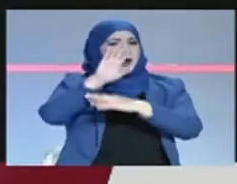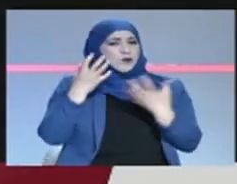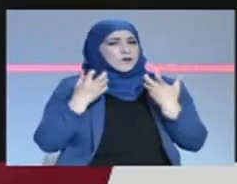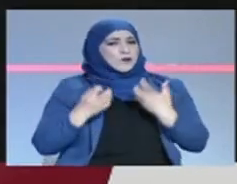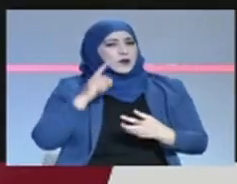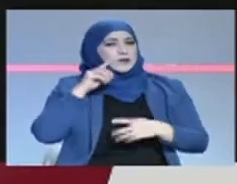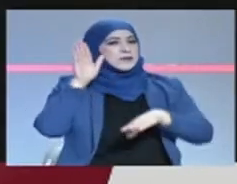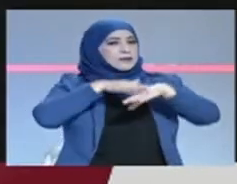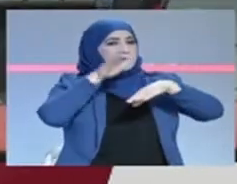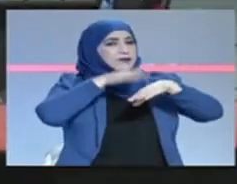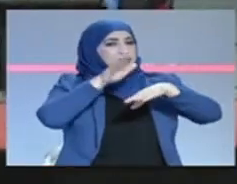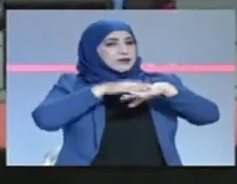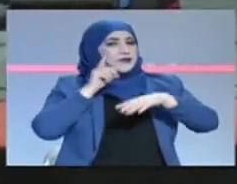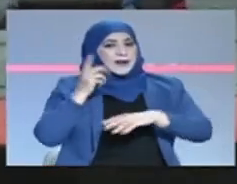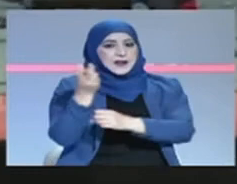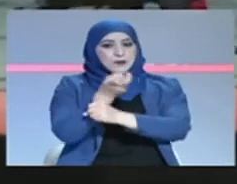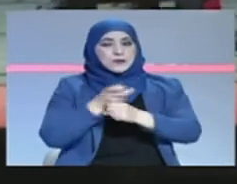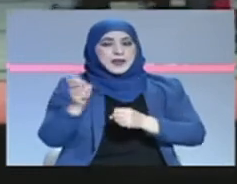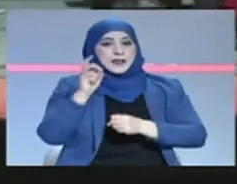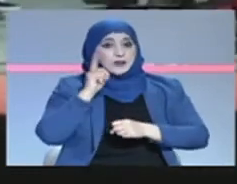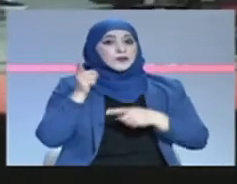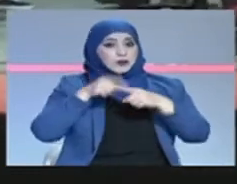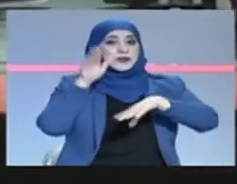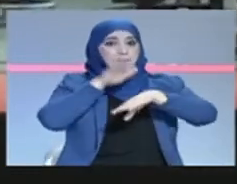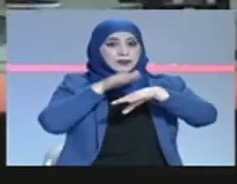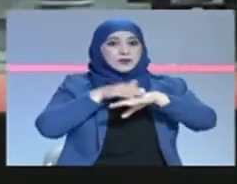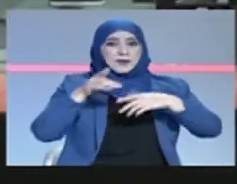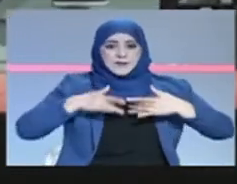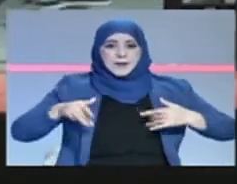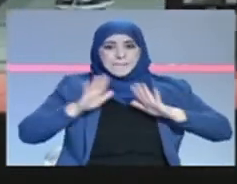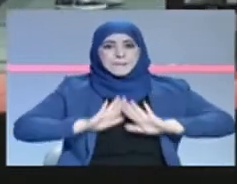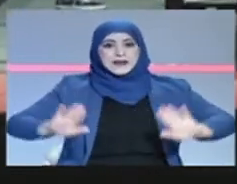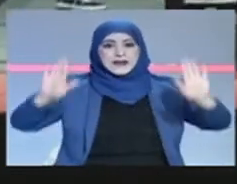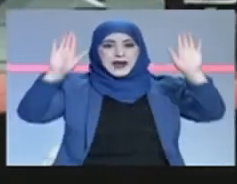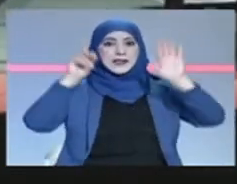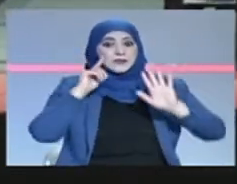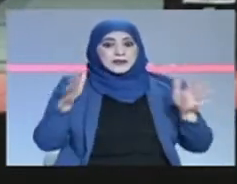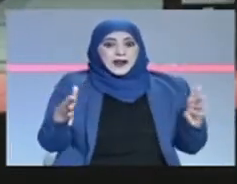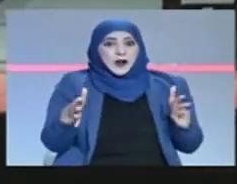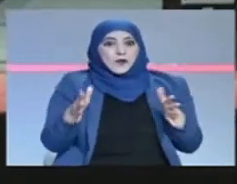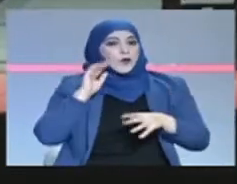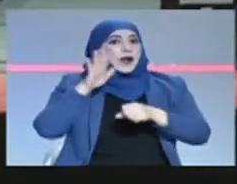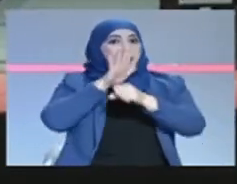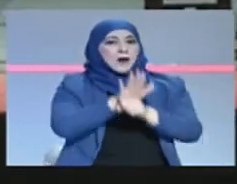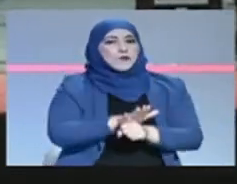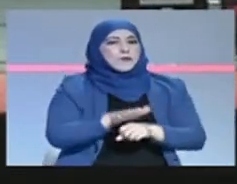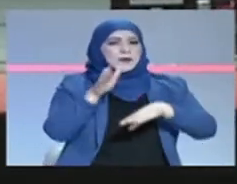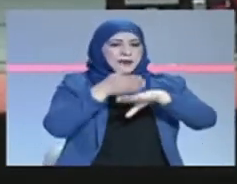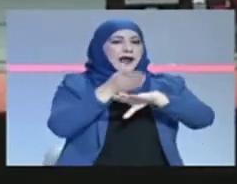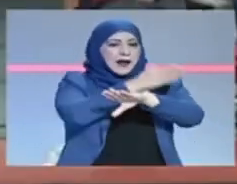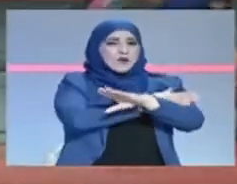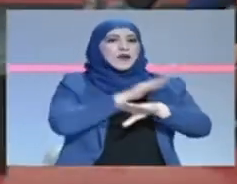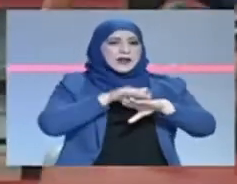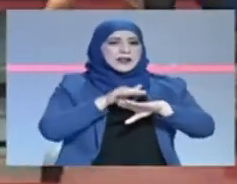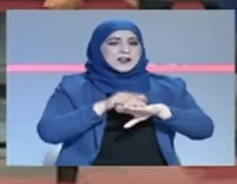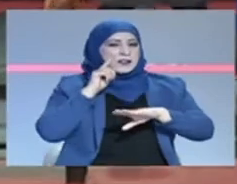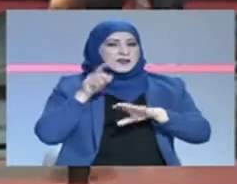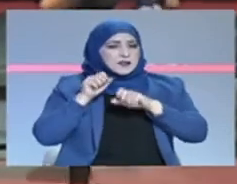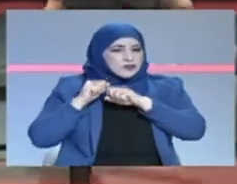جعايبي التحذير من هذا الخطر، كما حذر في مسرحية العنف والخوف وما قبلهما في مسرحية